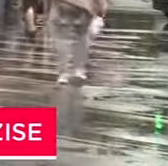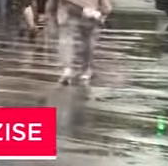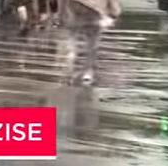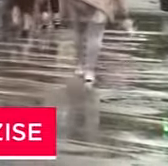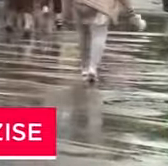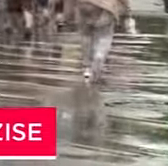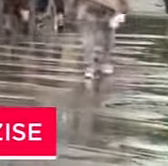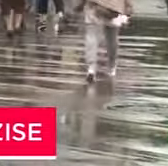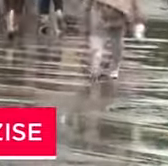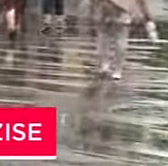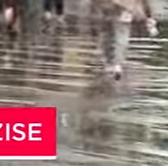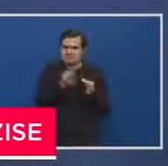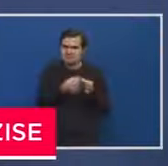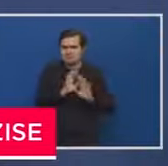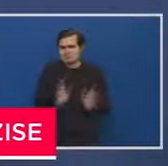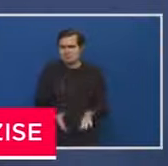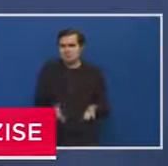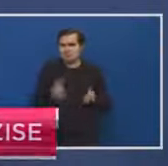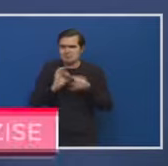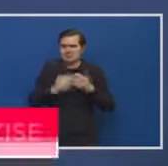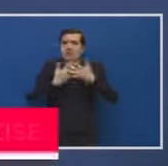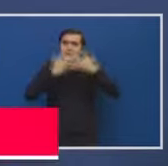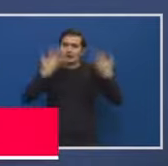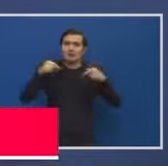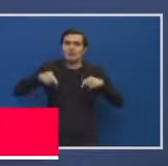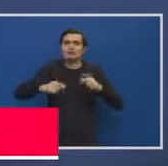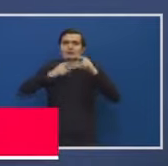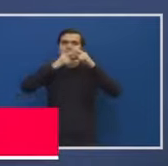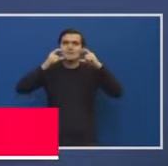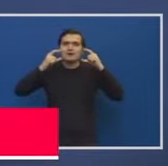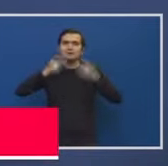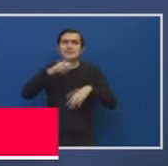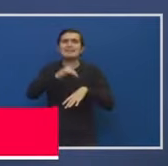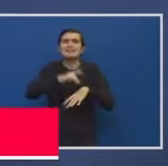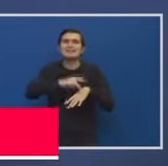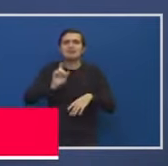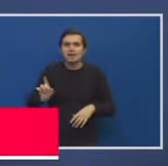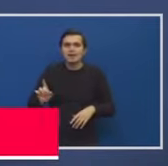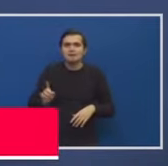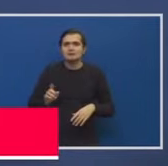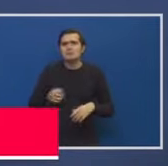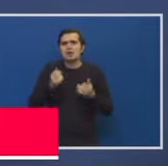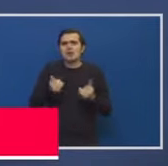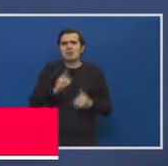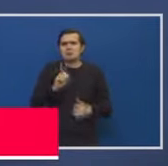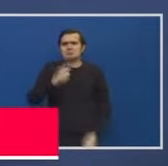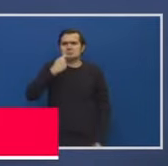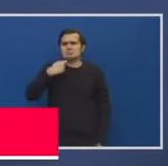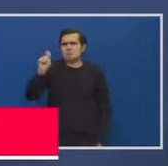puțin eficiente sau ineficiente. Aceste măști medicinale, care în momentul de față nu sunt nici scumpe,